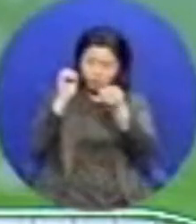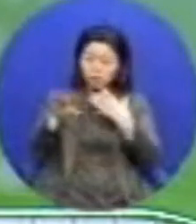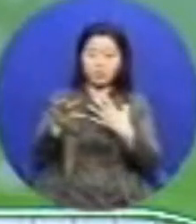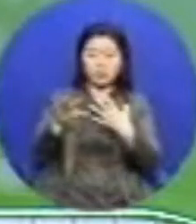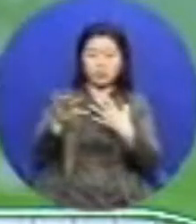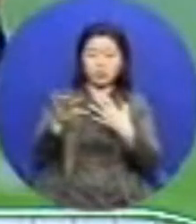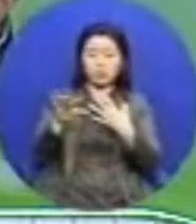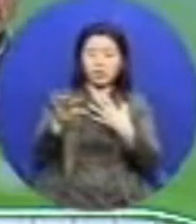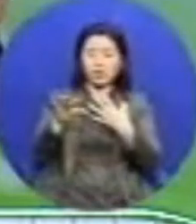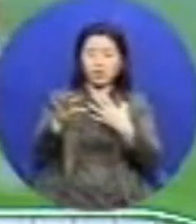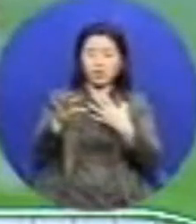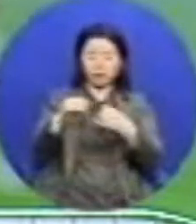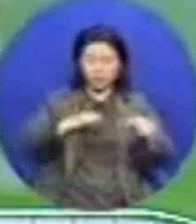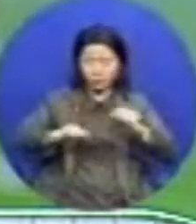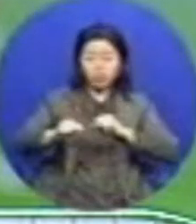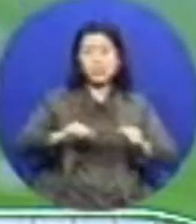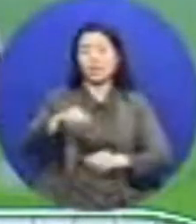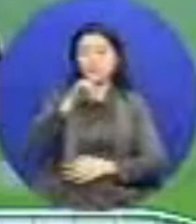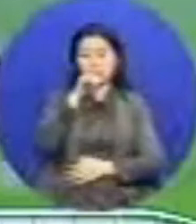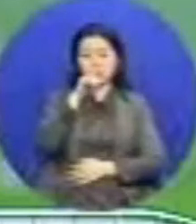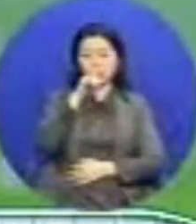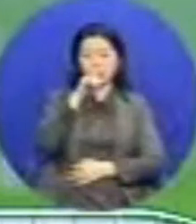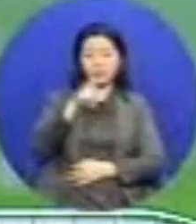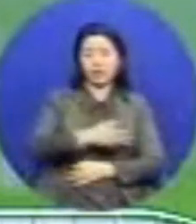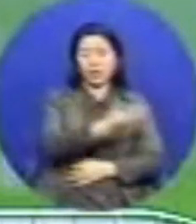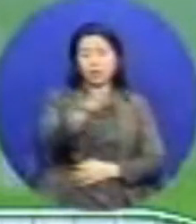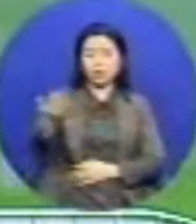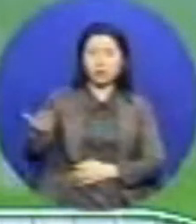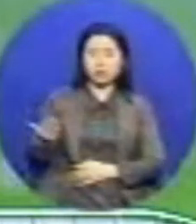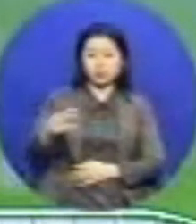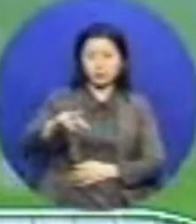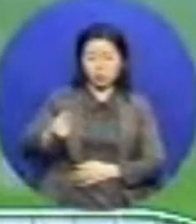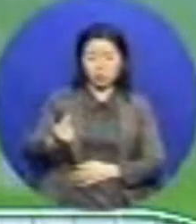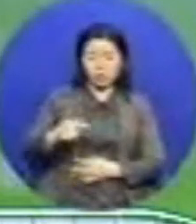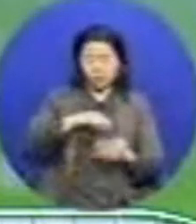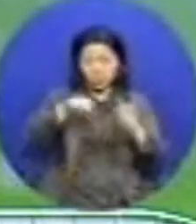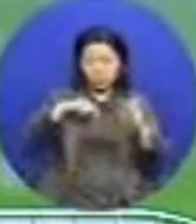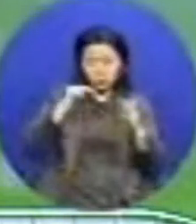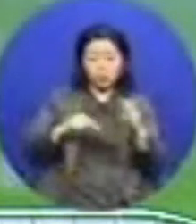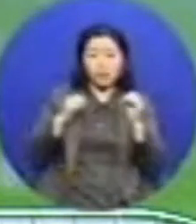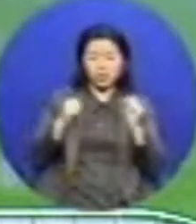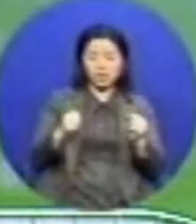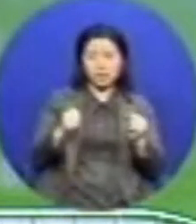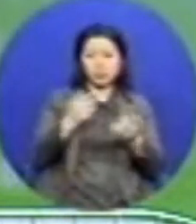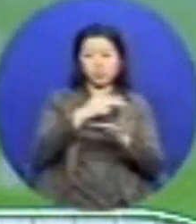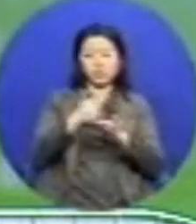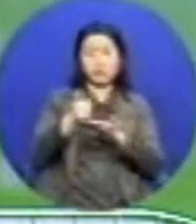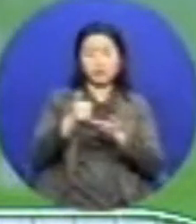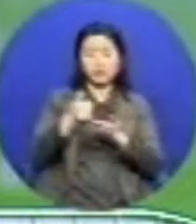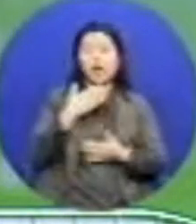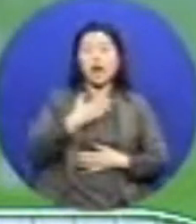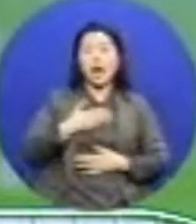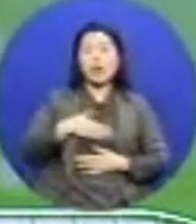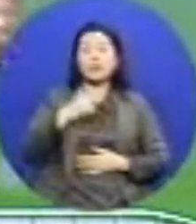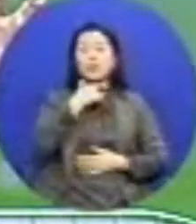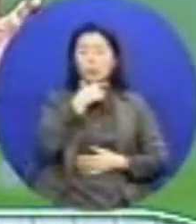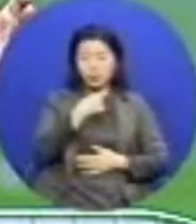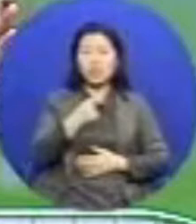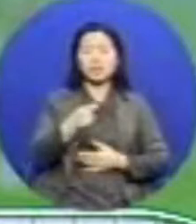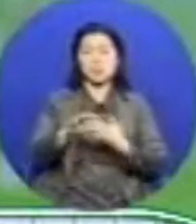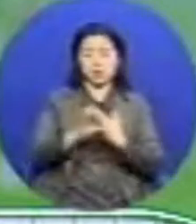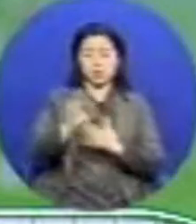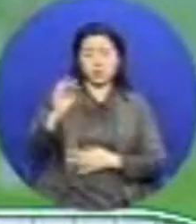하셨더라구요 여러분들도 여러분 안에 계시는 예수님 알기 원하는 마음만 가지시면 됩니다 그게 예수님 안에 거하는